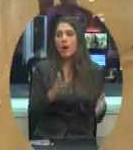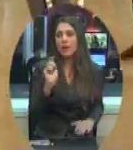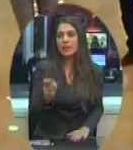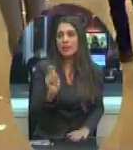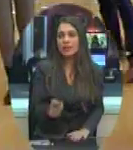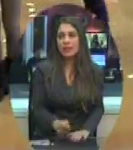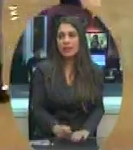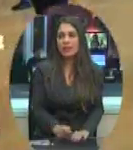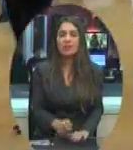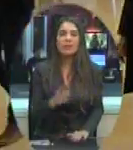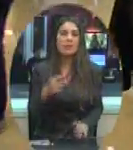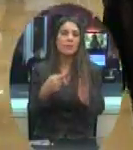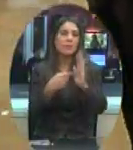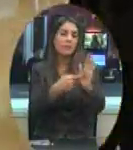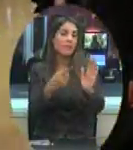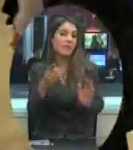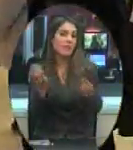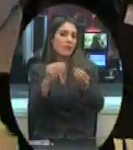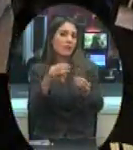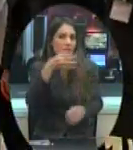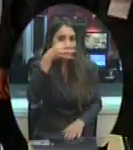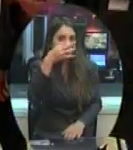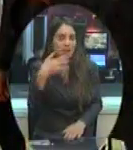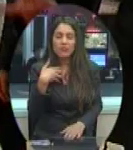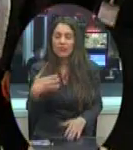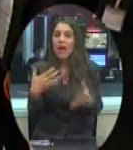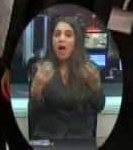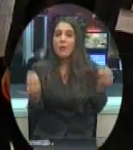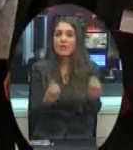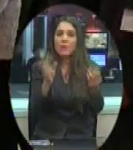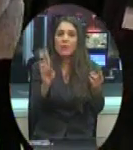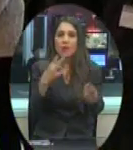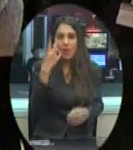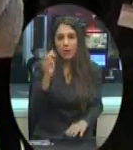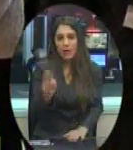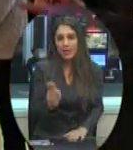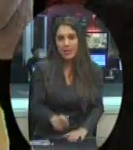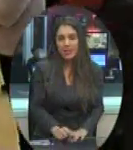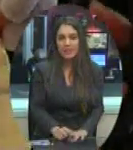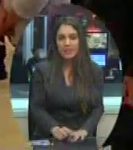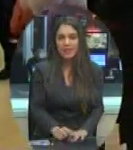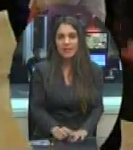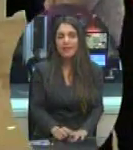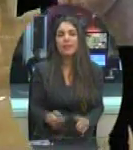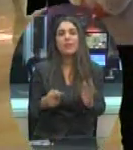מדובר בתוספת מסקרנת לשפע הדברים שניתן לראות במשכן. מעין חשיפת הצדדים